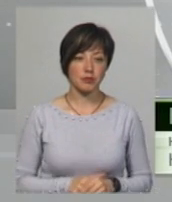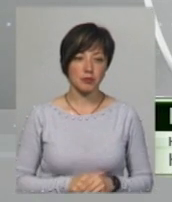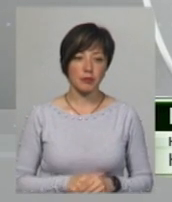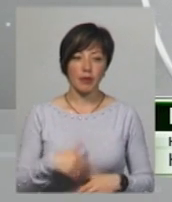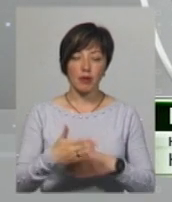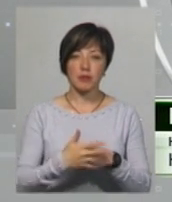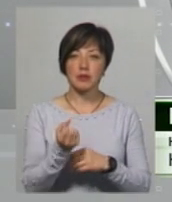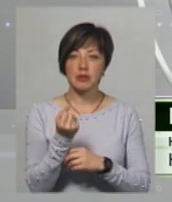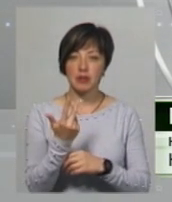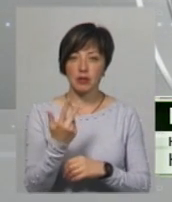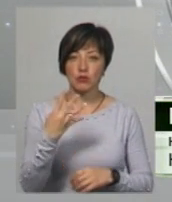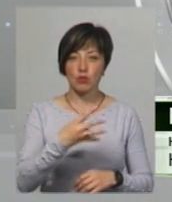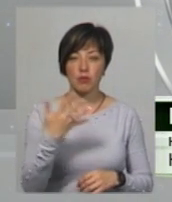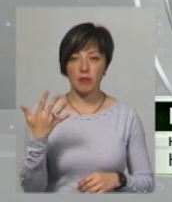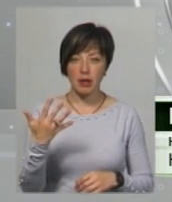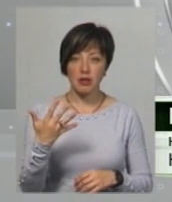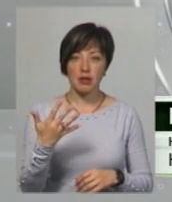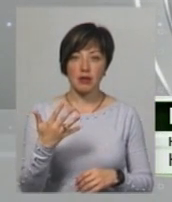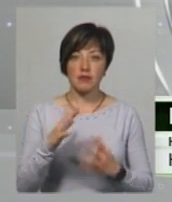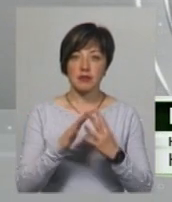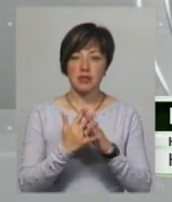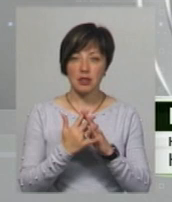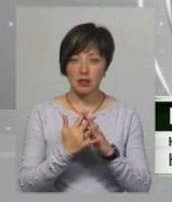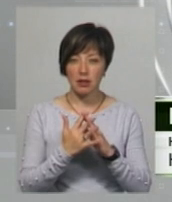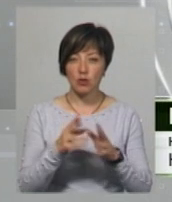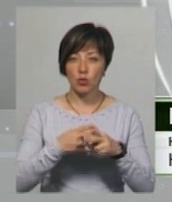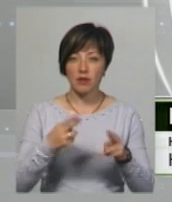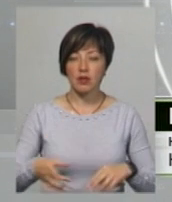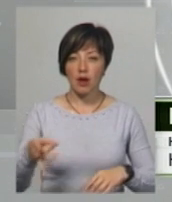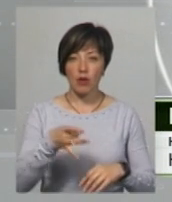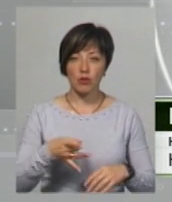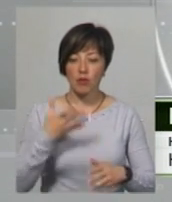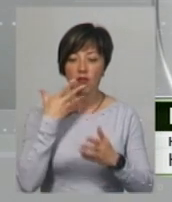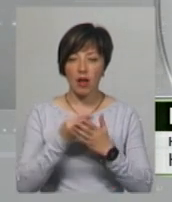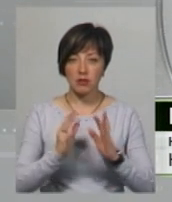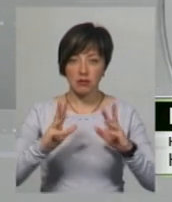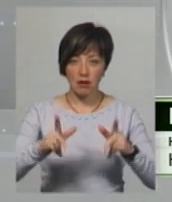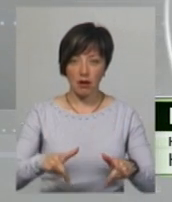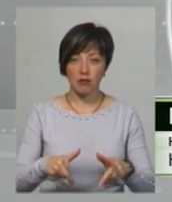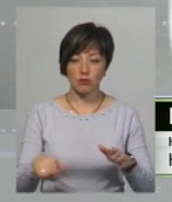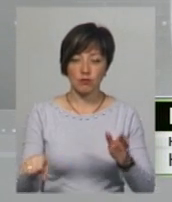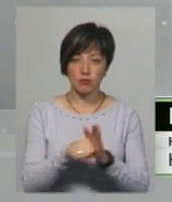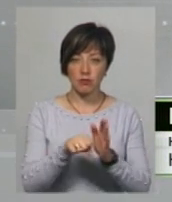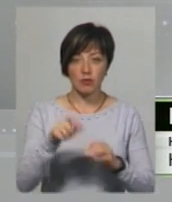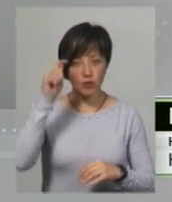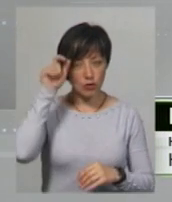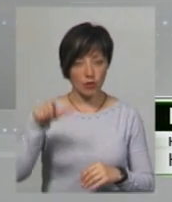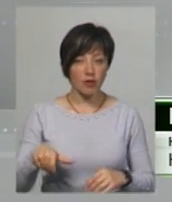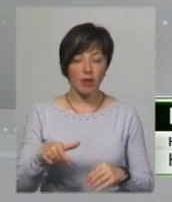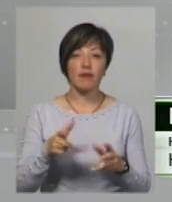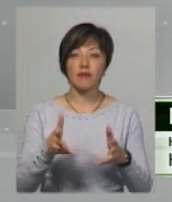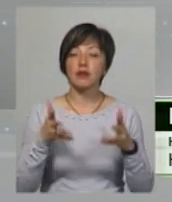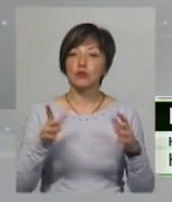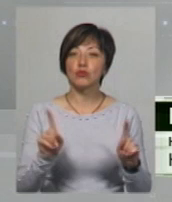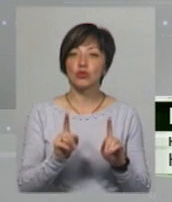Близько 13:45 в селі Сприсівка Дунаєвецького району під колесами власного трактора загинув чоловік. Попередньо вдалося встановити,